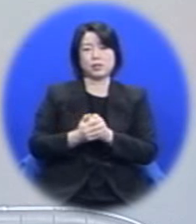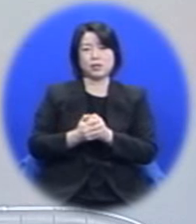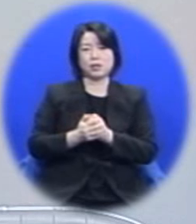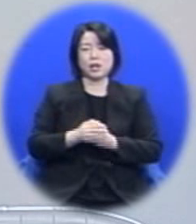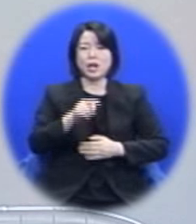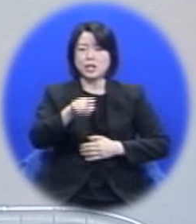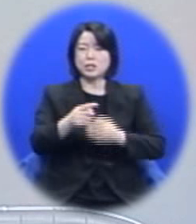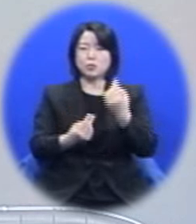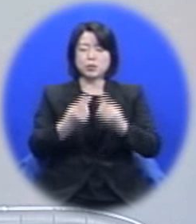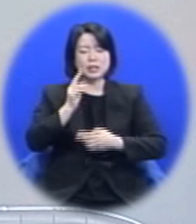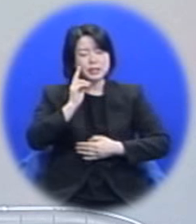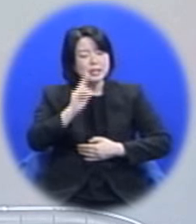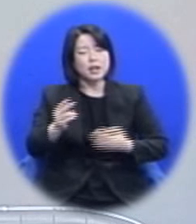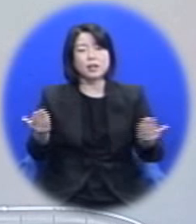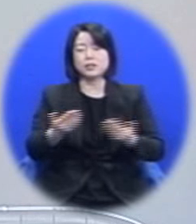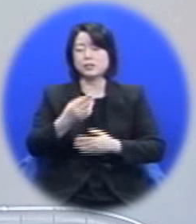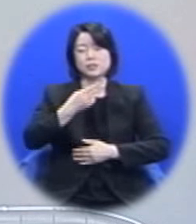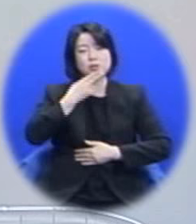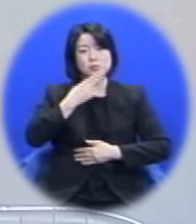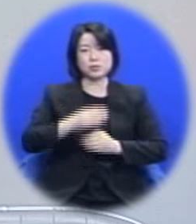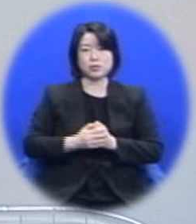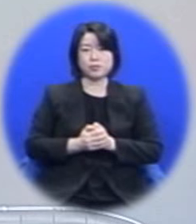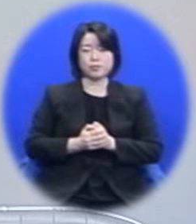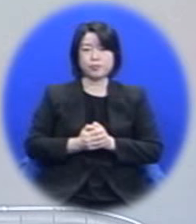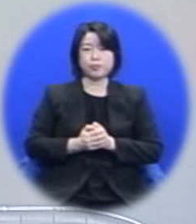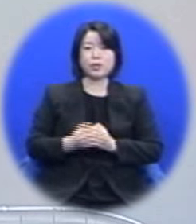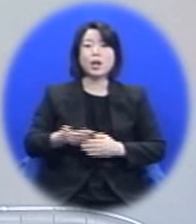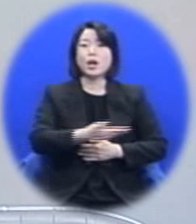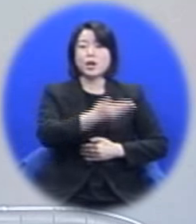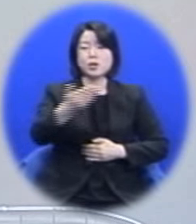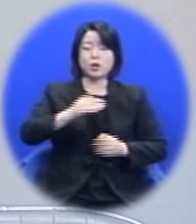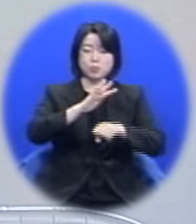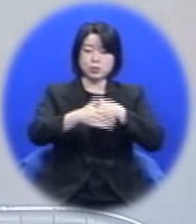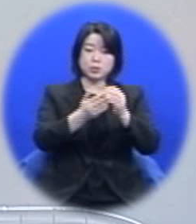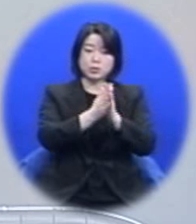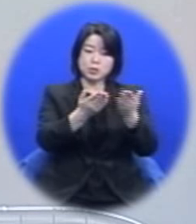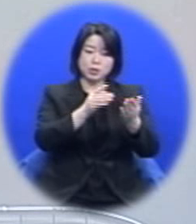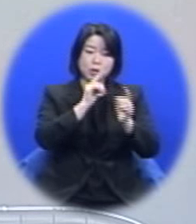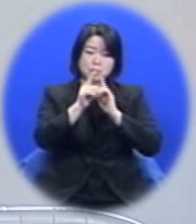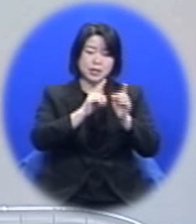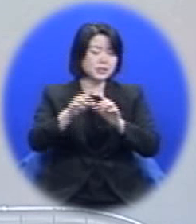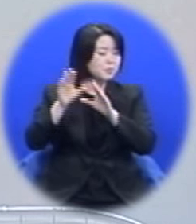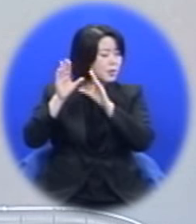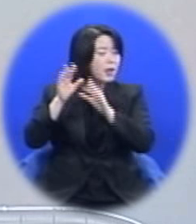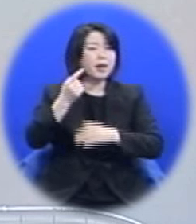끔찍한 일은 없습니다. 여러분, 한번 성경 말씀에 귀를 기울여 보세요.